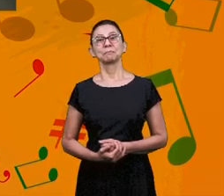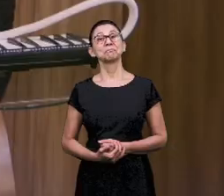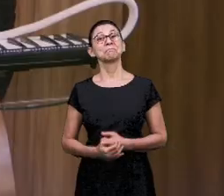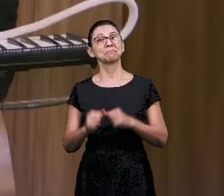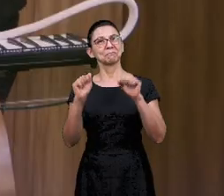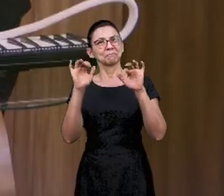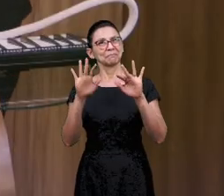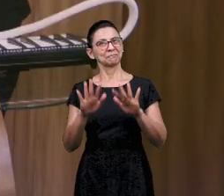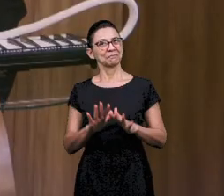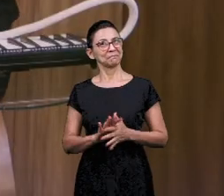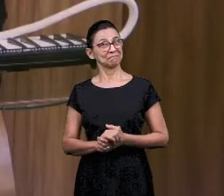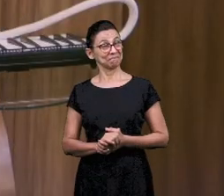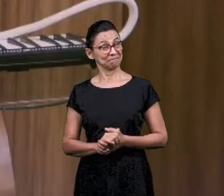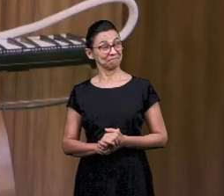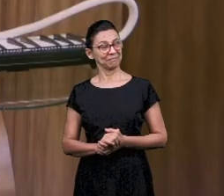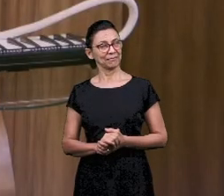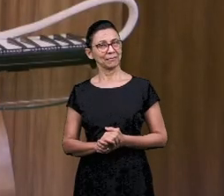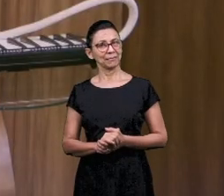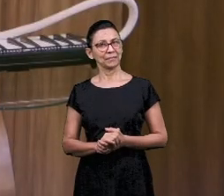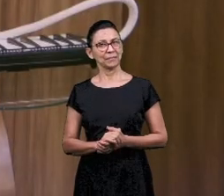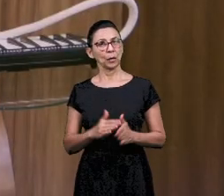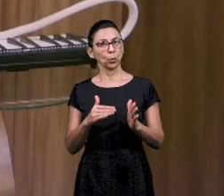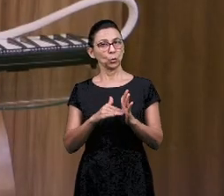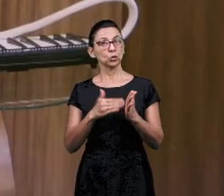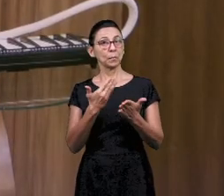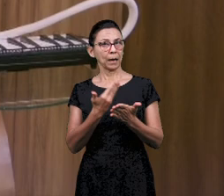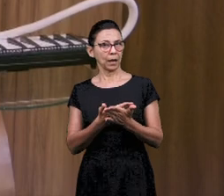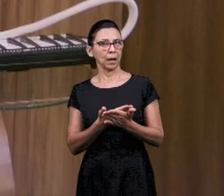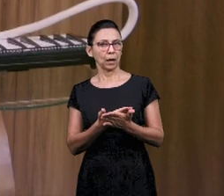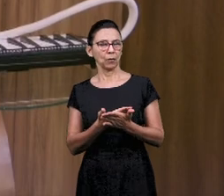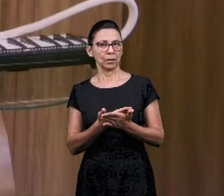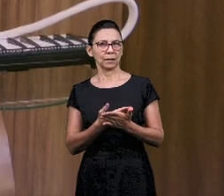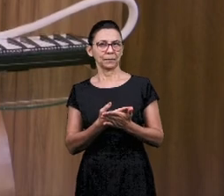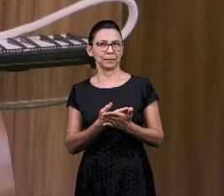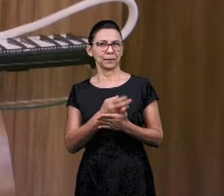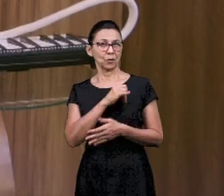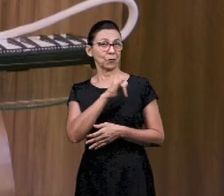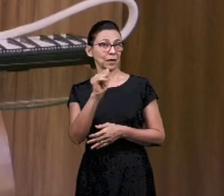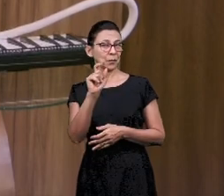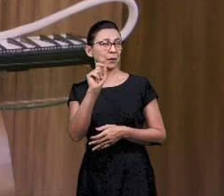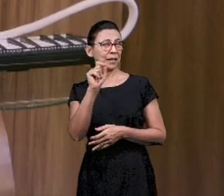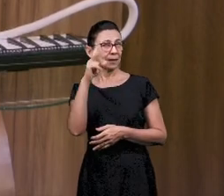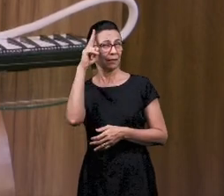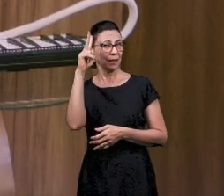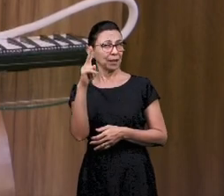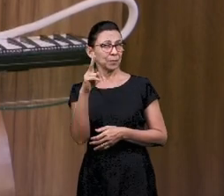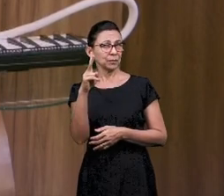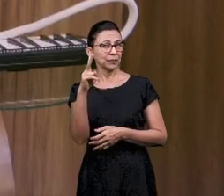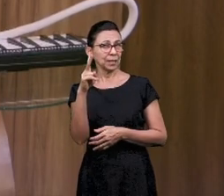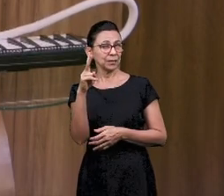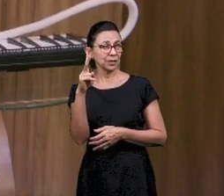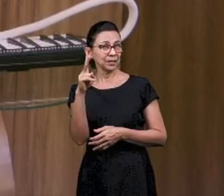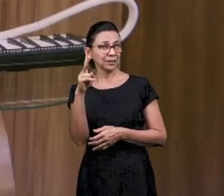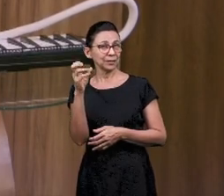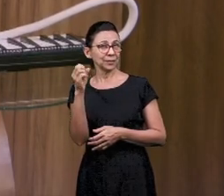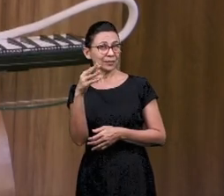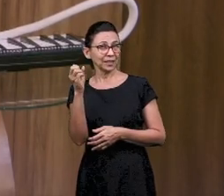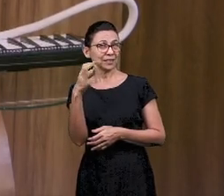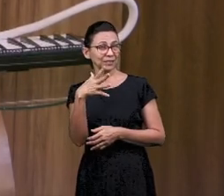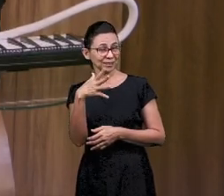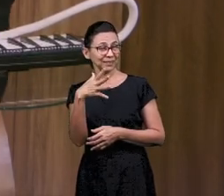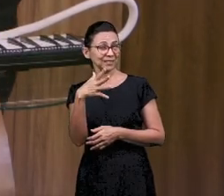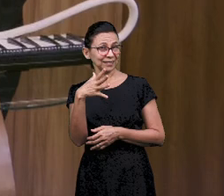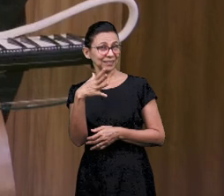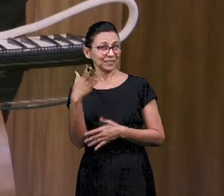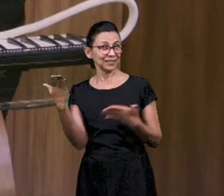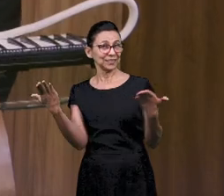Quelle bénédiction! Dans l'étude précédente, je vous ai commenté sur une nouveauté. Vous vous rappelez qu'aujourd'hui, nous allions